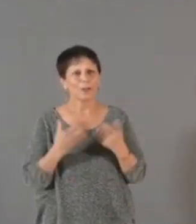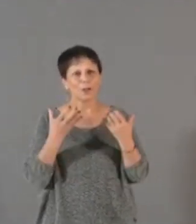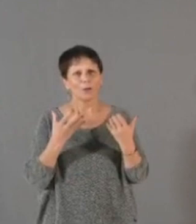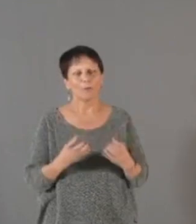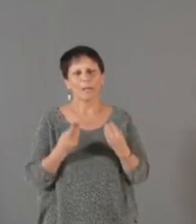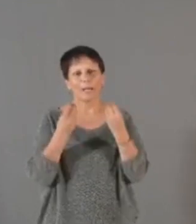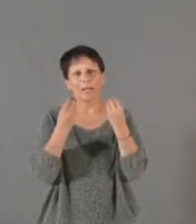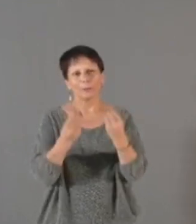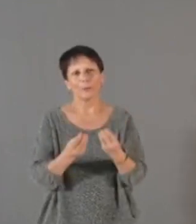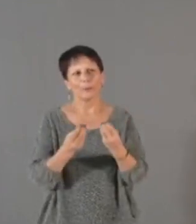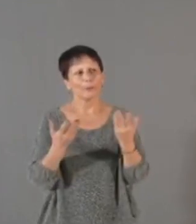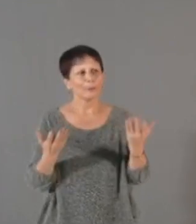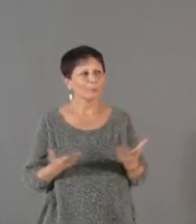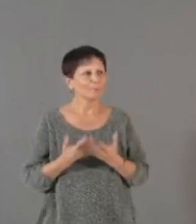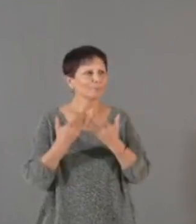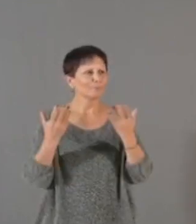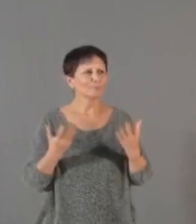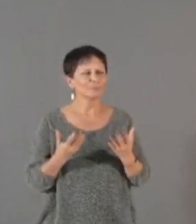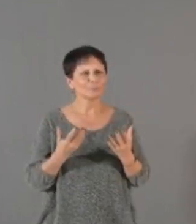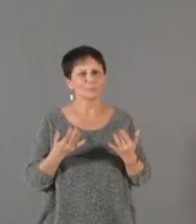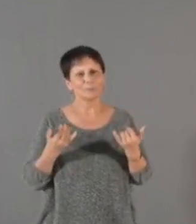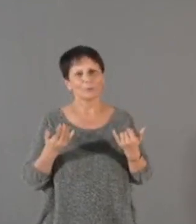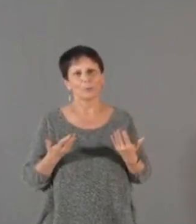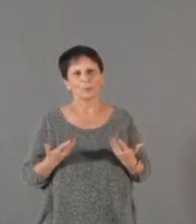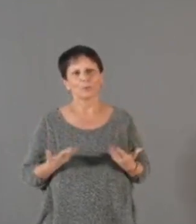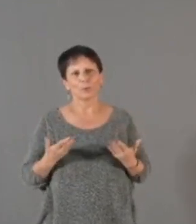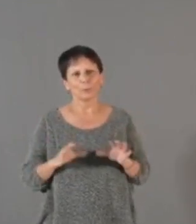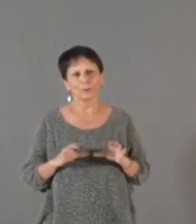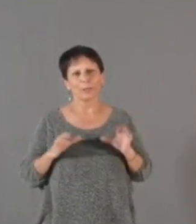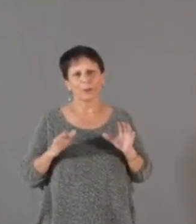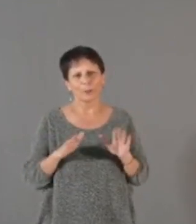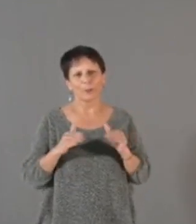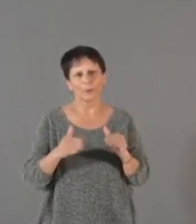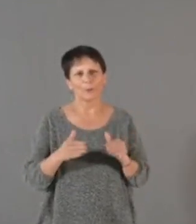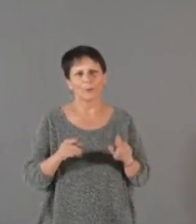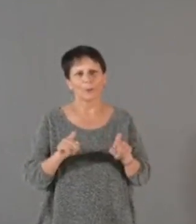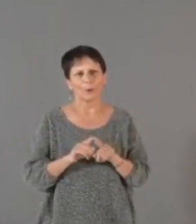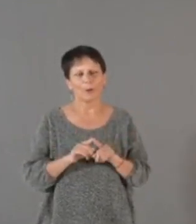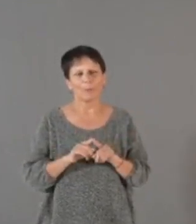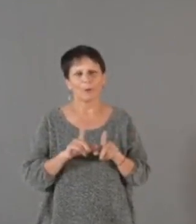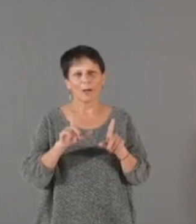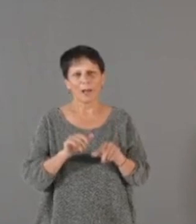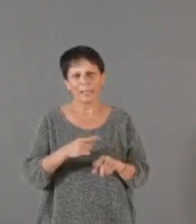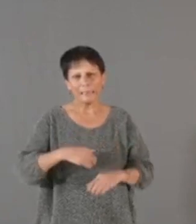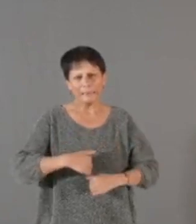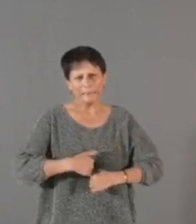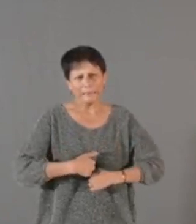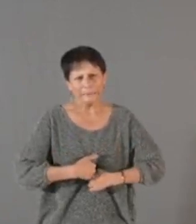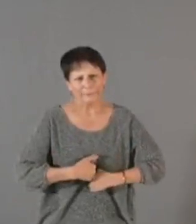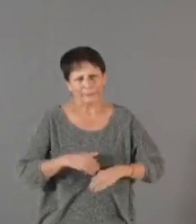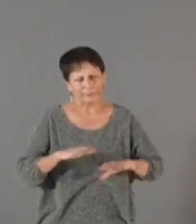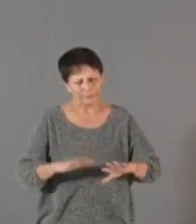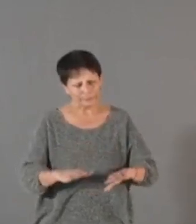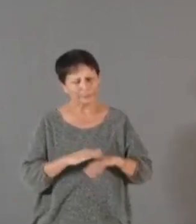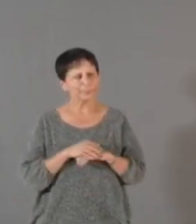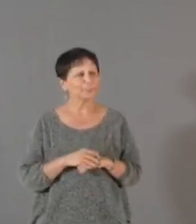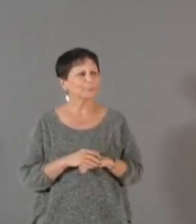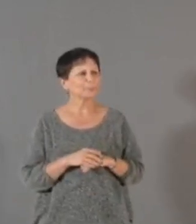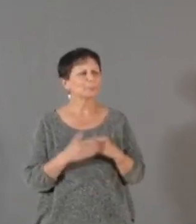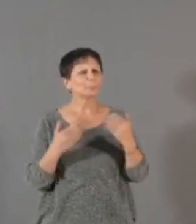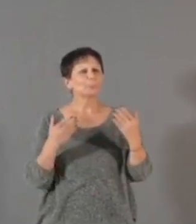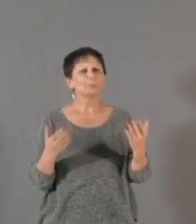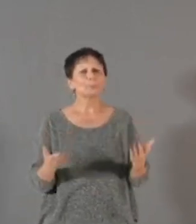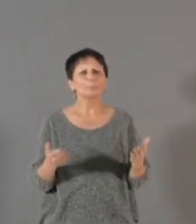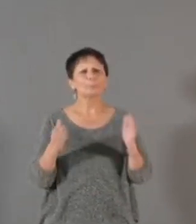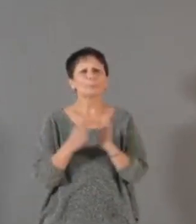nuire à la bonne tenue de ce conseil avec des ventres affamés plus que de raison. Donc, puisqu'on ne peut